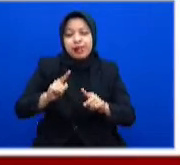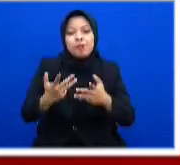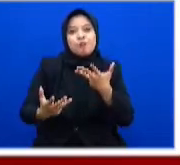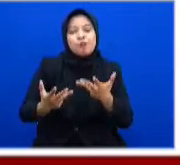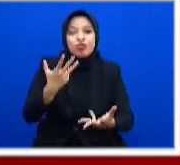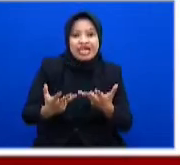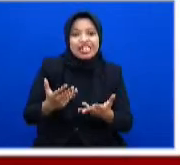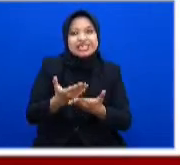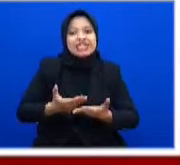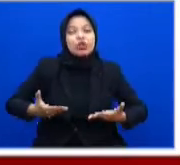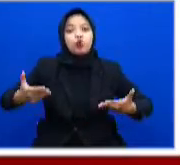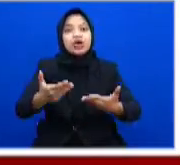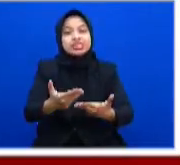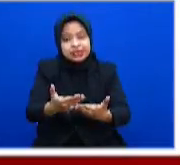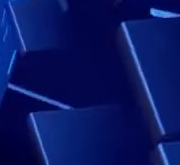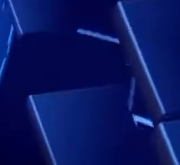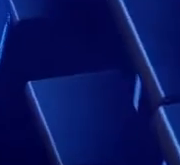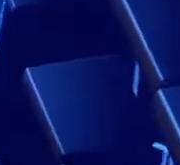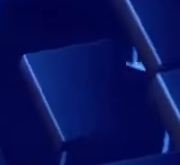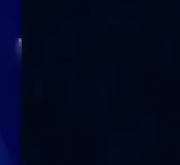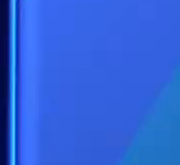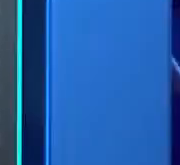memang situasi yang memerlukannya